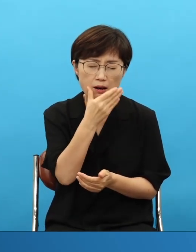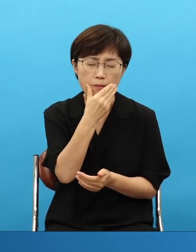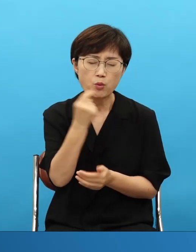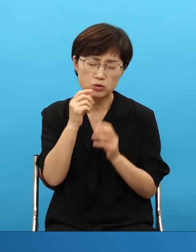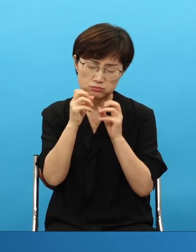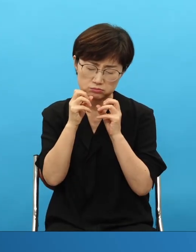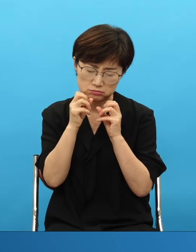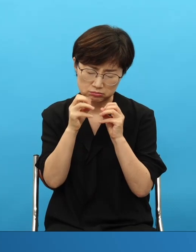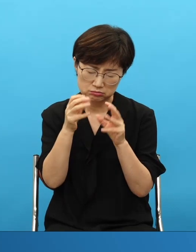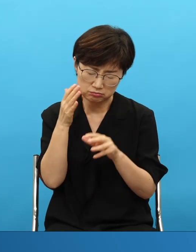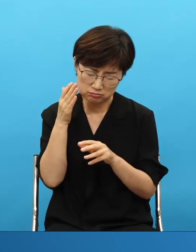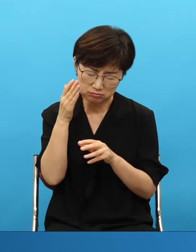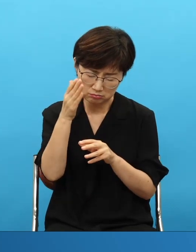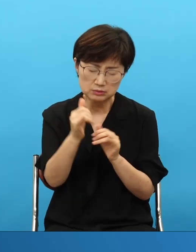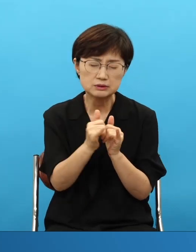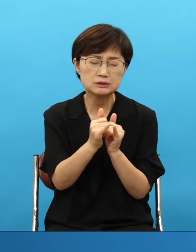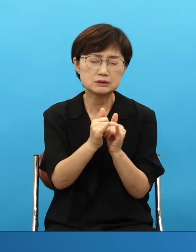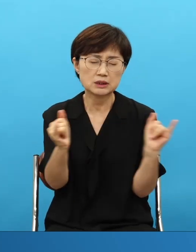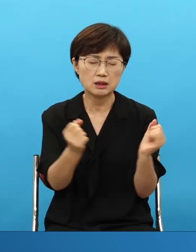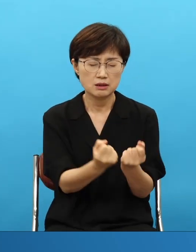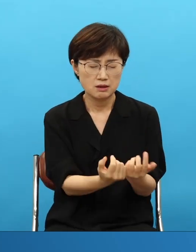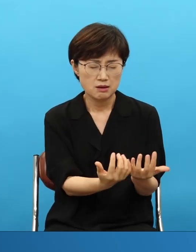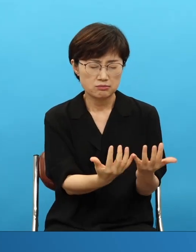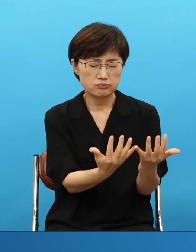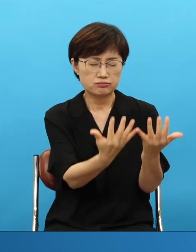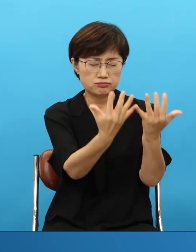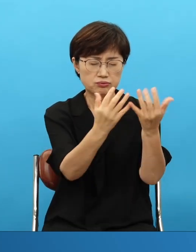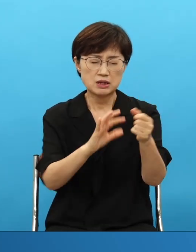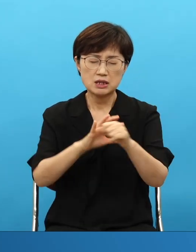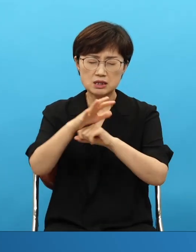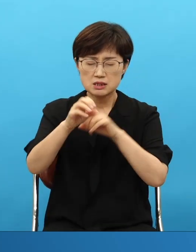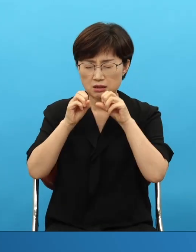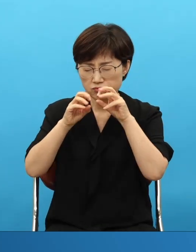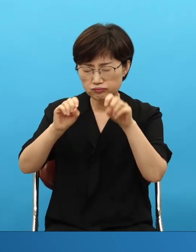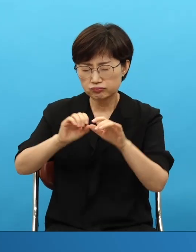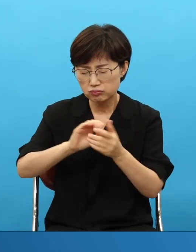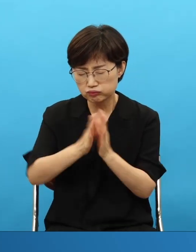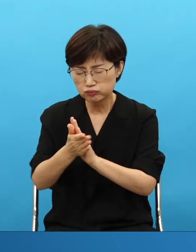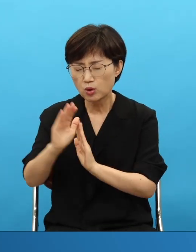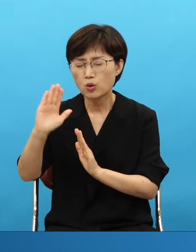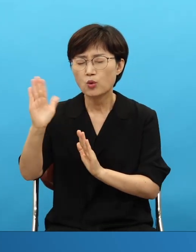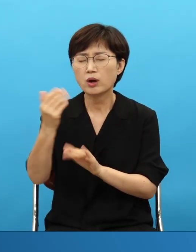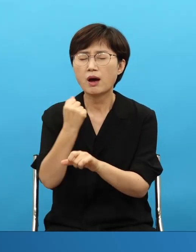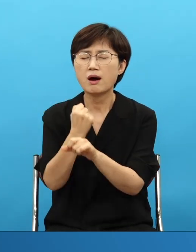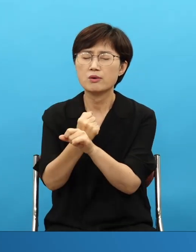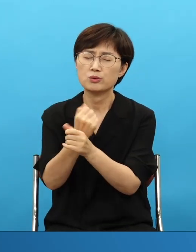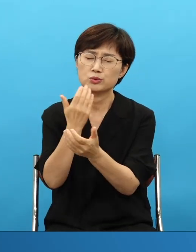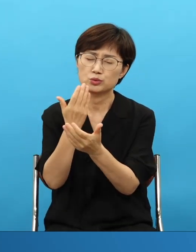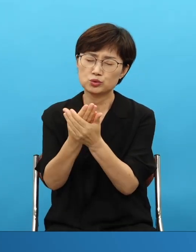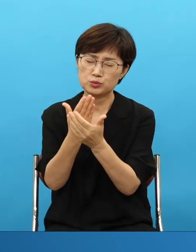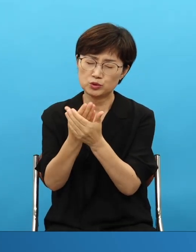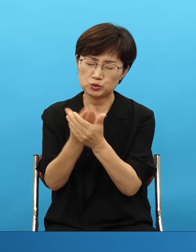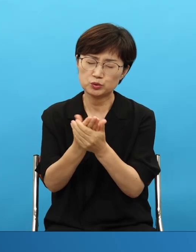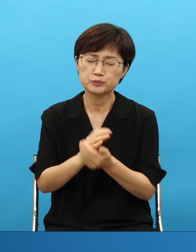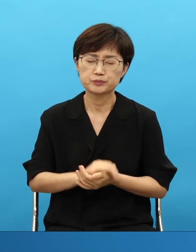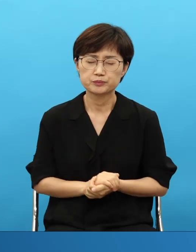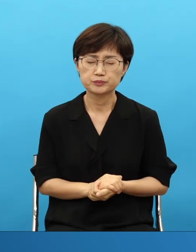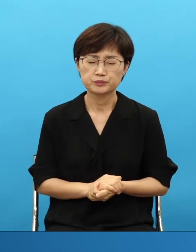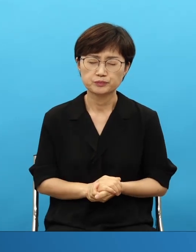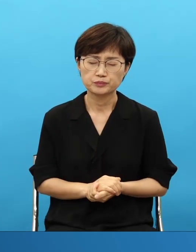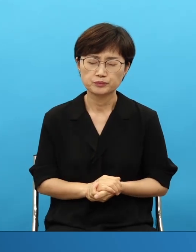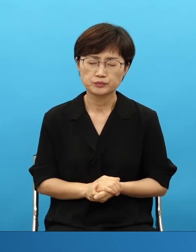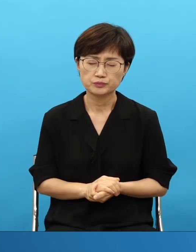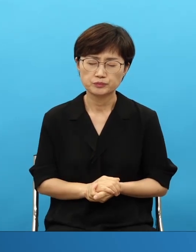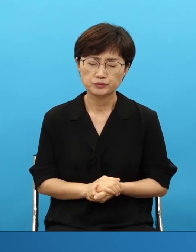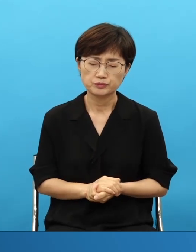明白 RTS 的重要性为学校祷告愿成为救活世界的前锋兴起人 RTS 的学